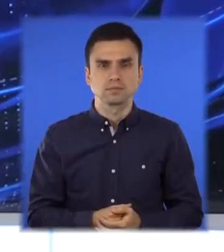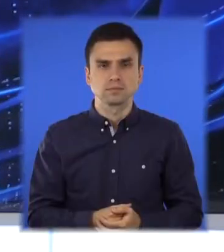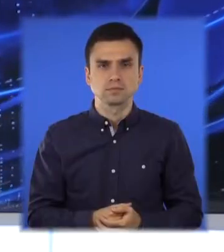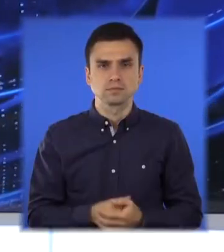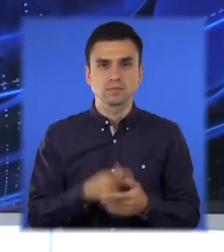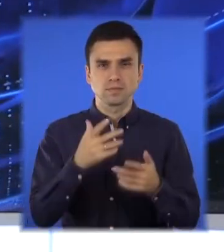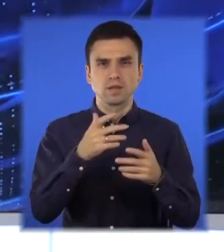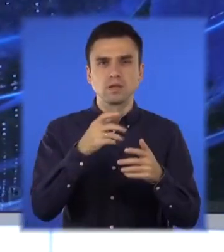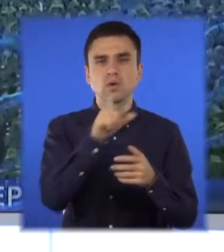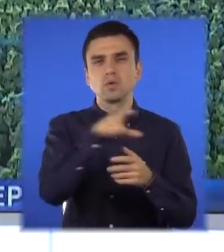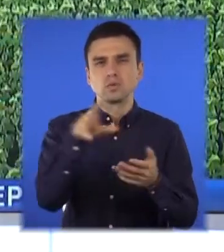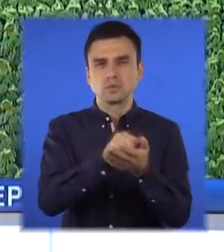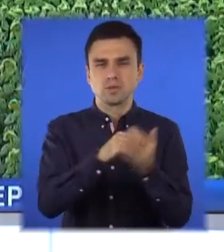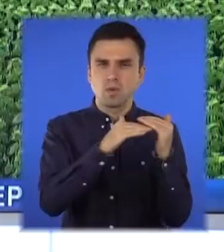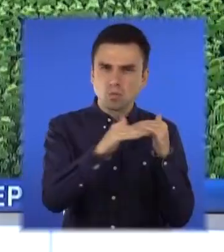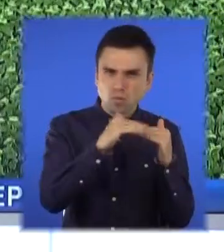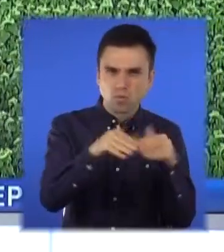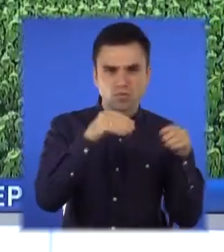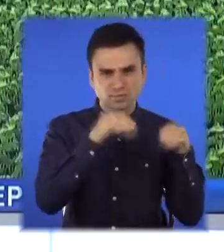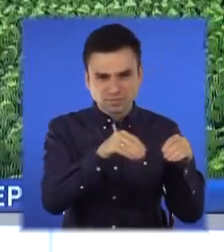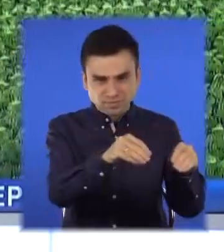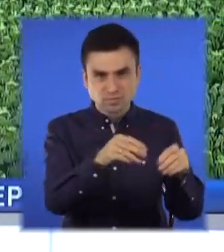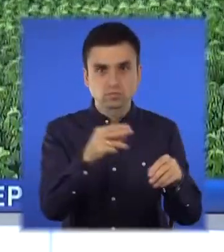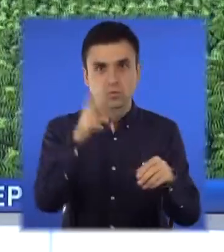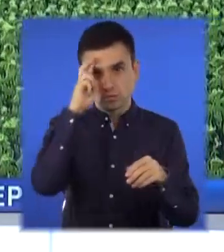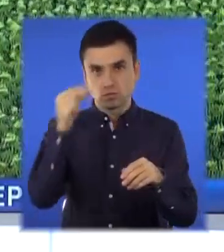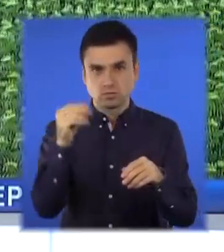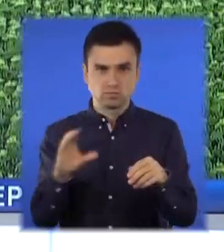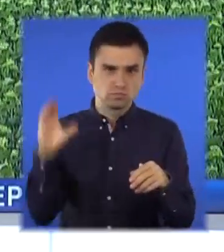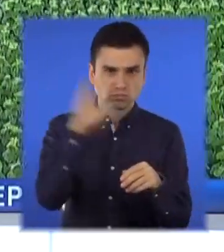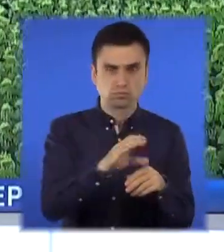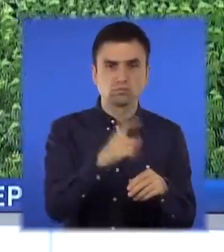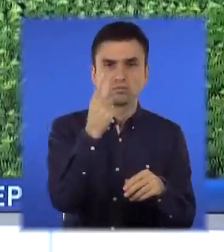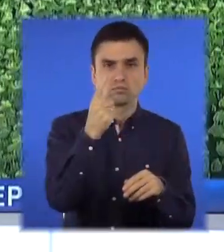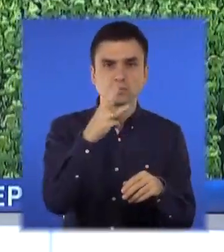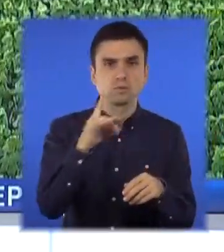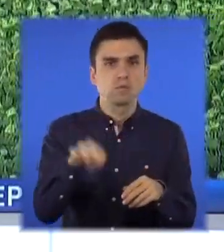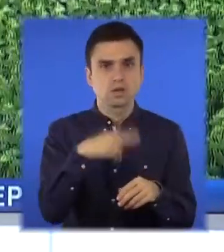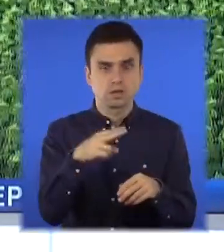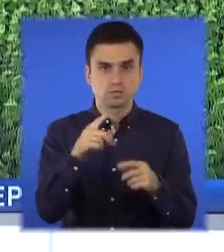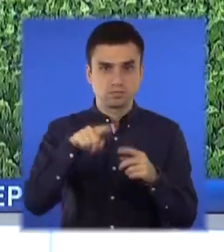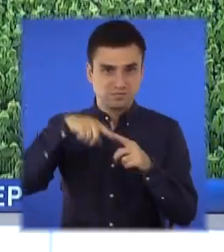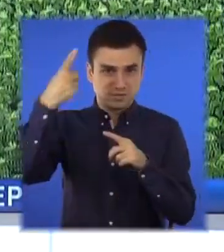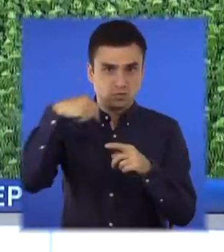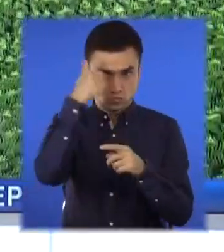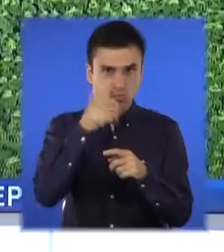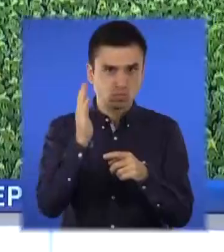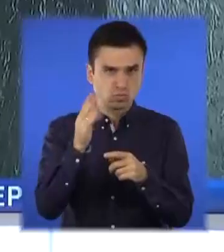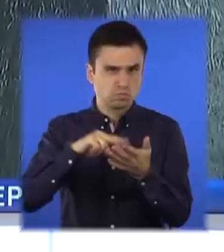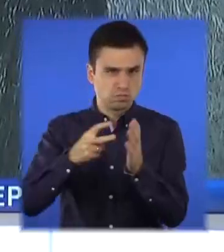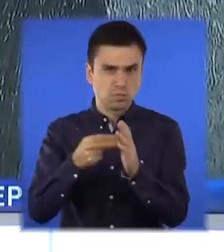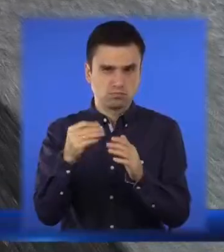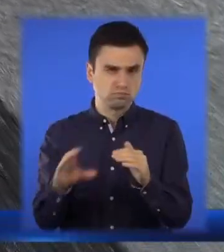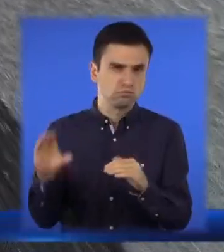Мільярд гривень на підтримку фермерів. Таку суму планує на наступний рік виділити Міністерство аграрної політики. Згідно із